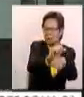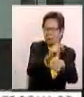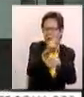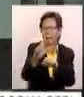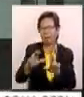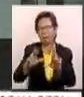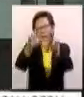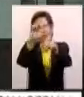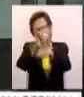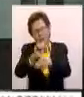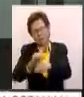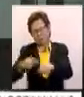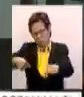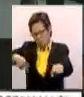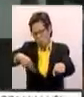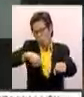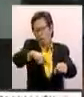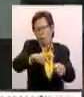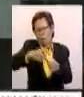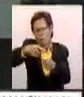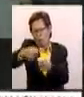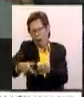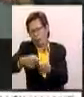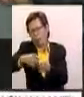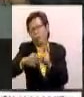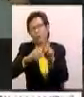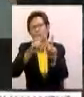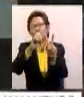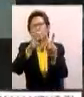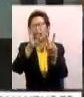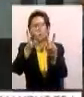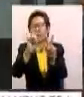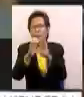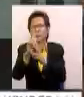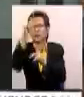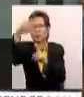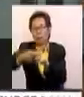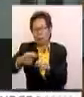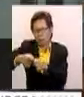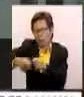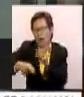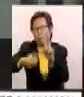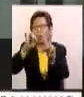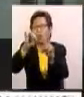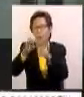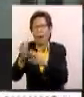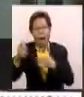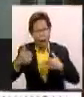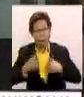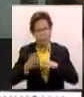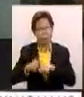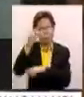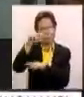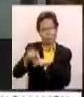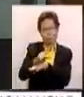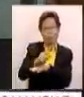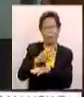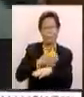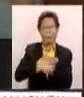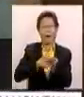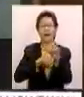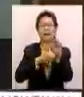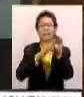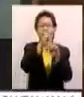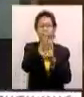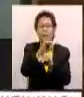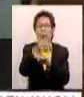dan sebagainya, mereka perlu membelanjakan kira-kira RM280 sebulan. Tetapi dengan adanya penggunaan My100 dan